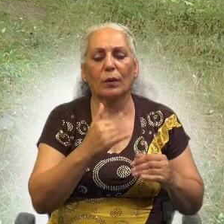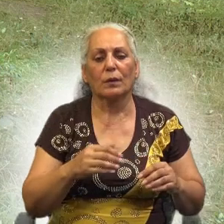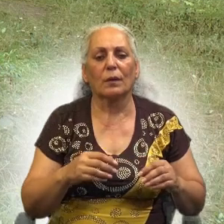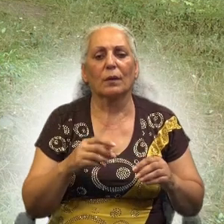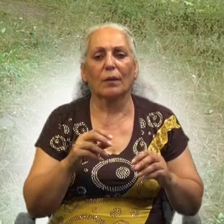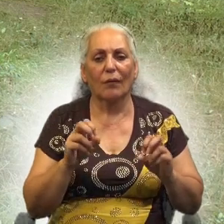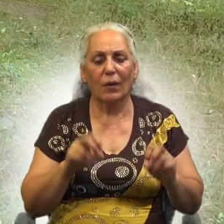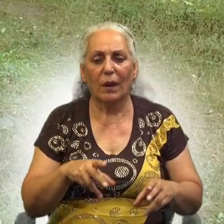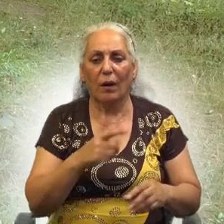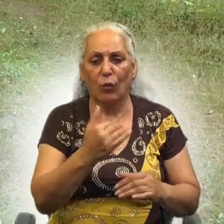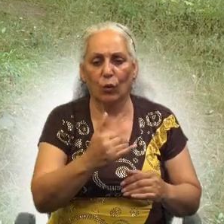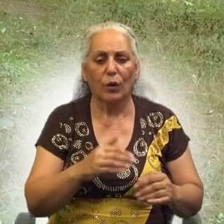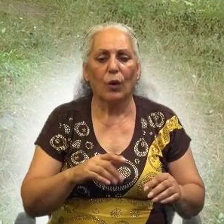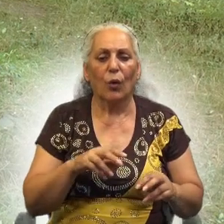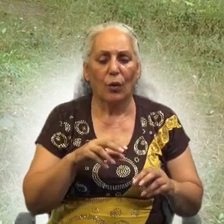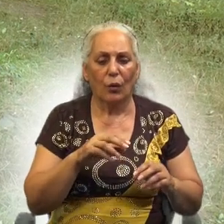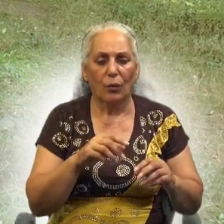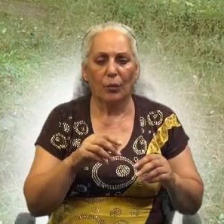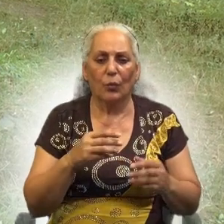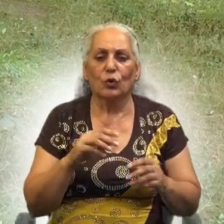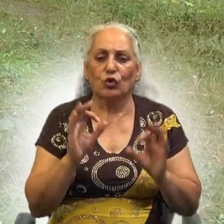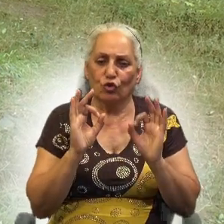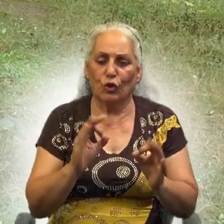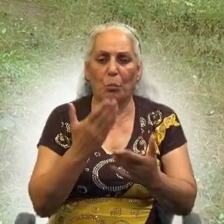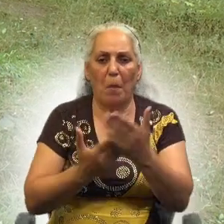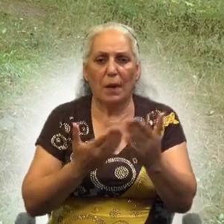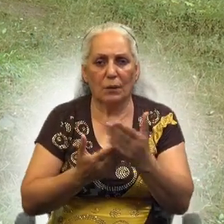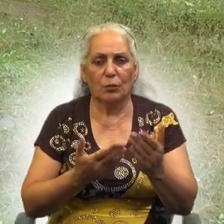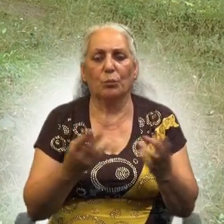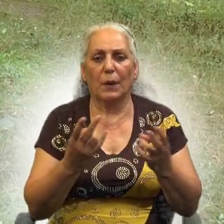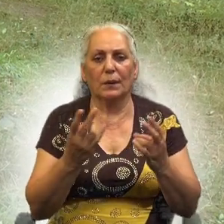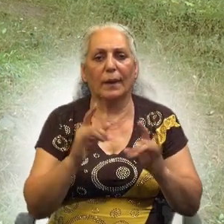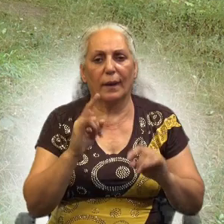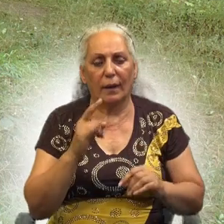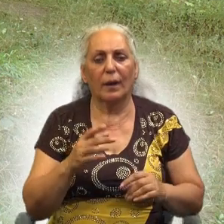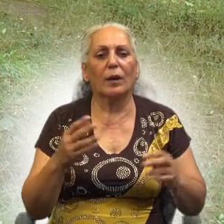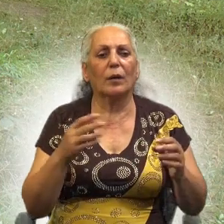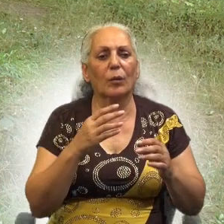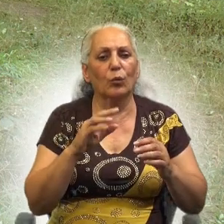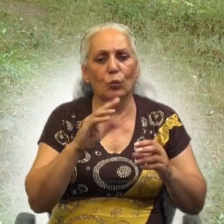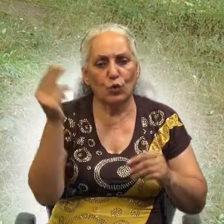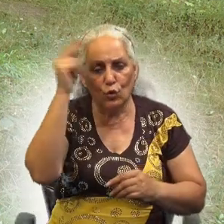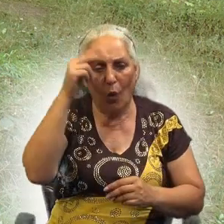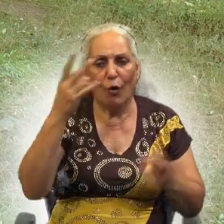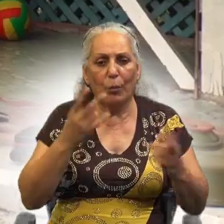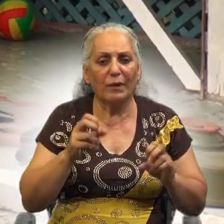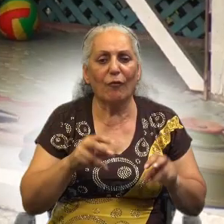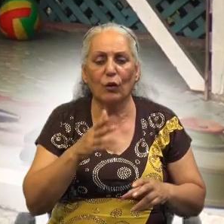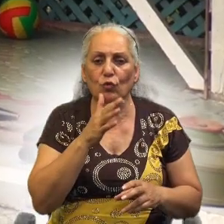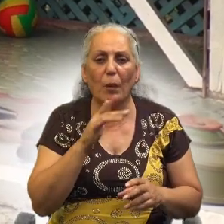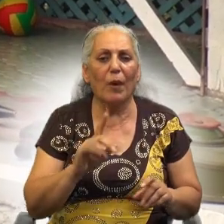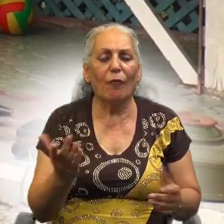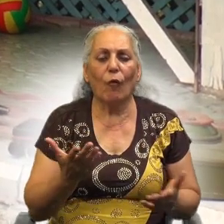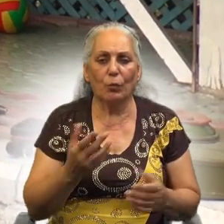ավելի կարևոր, ավելի ճիշտ է բացատրվում երեխաները ինչպես իրենց պահեն վտանգի մեջ հայտնվելու ժամանակ։